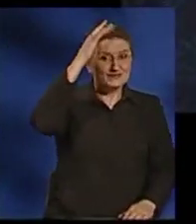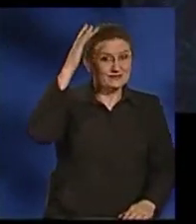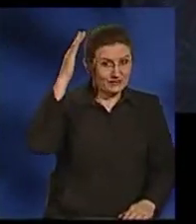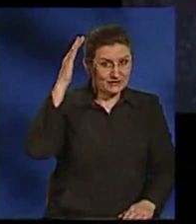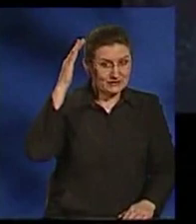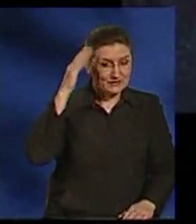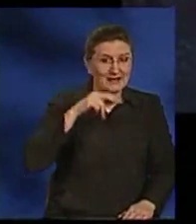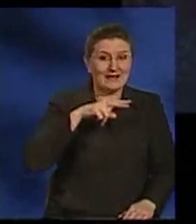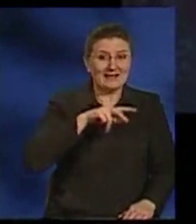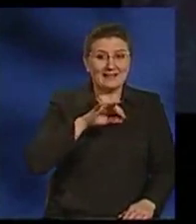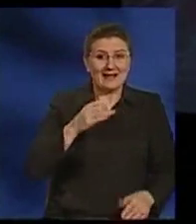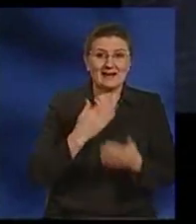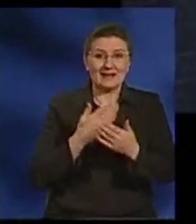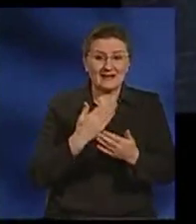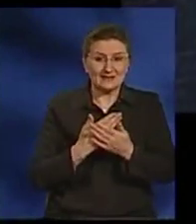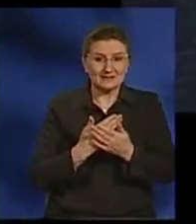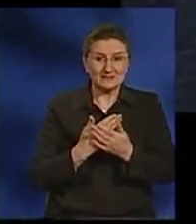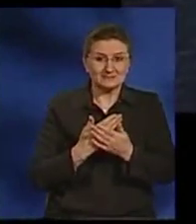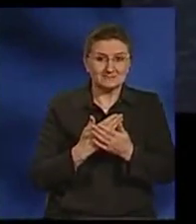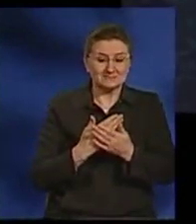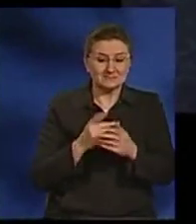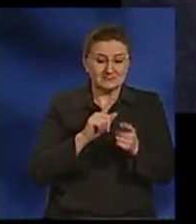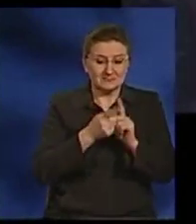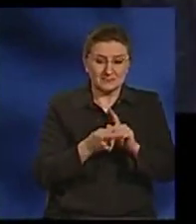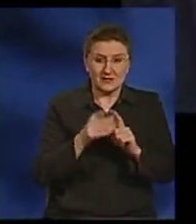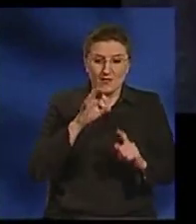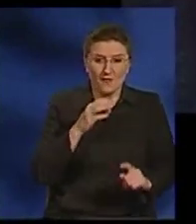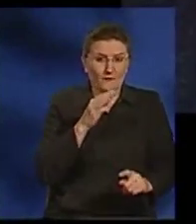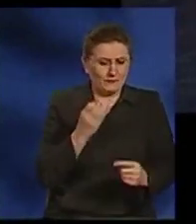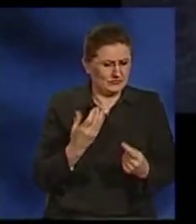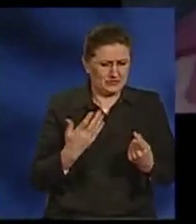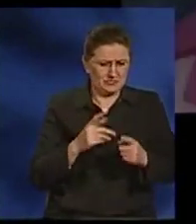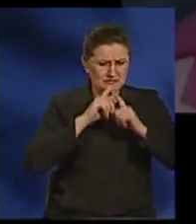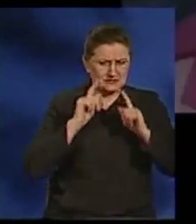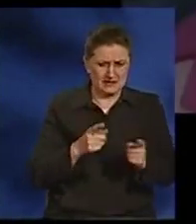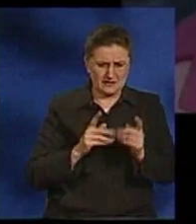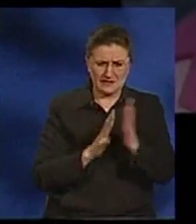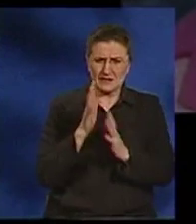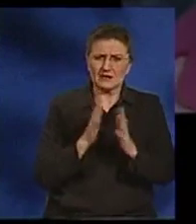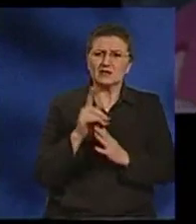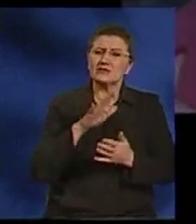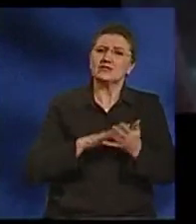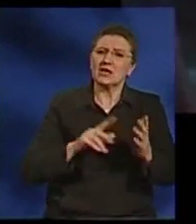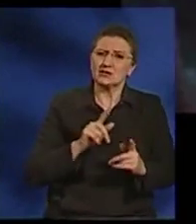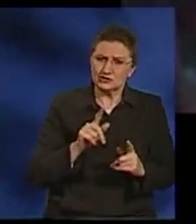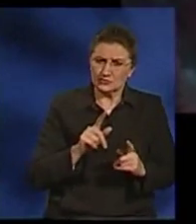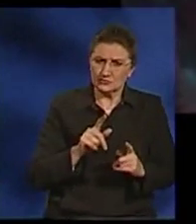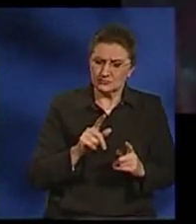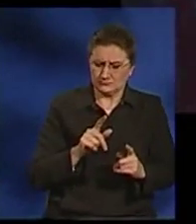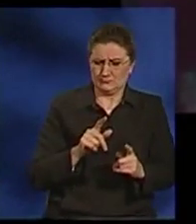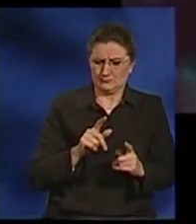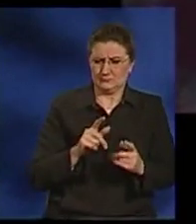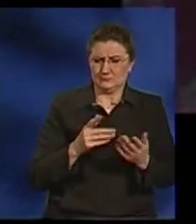А Лаля почудила, что она превратилась в овощ Какой странный корень Ну а что дальше? В овощ?